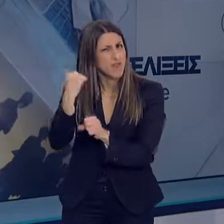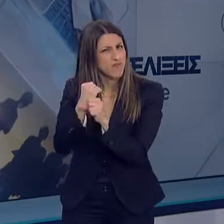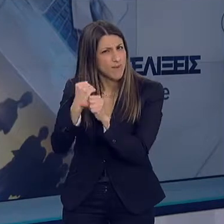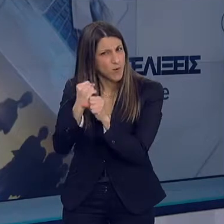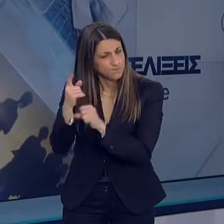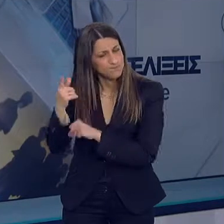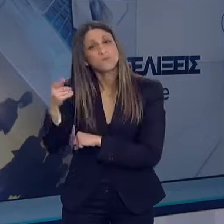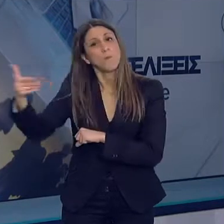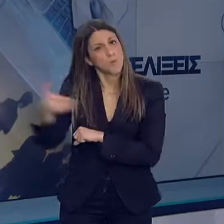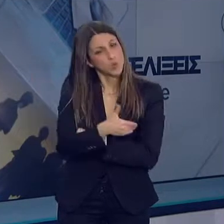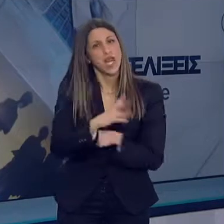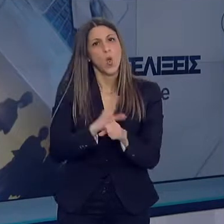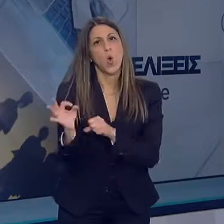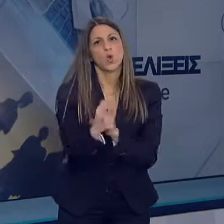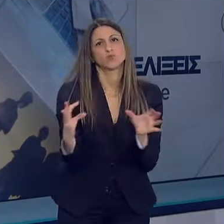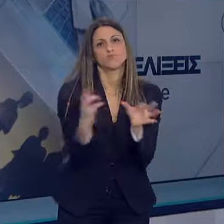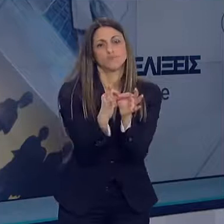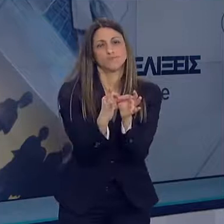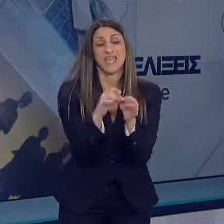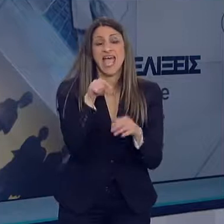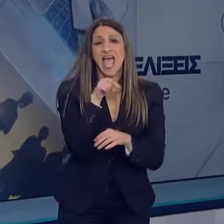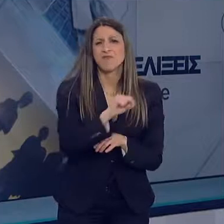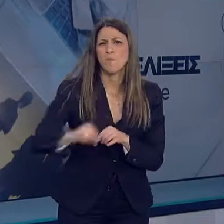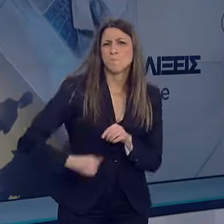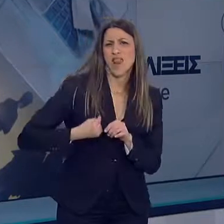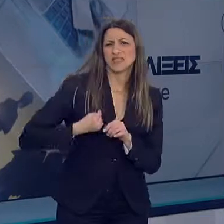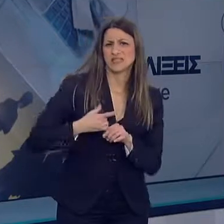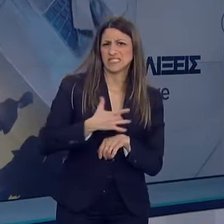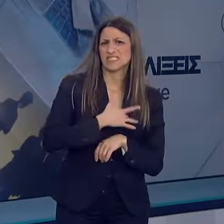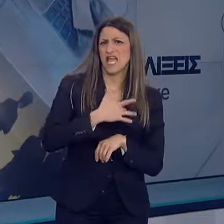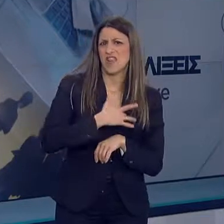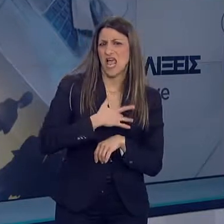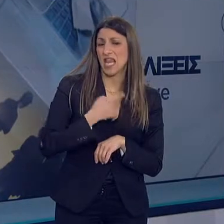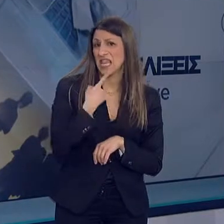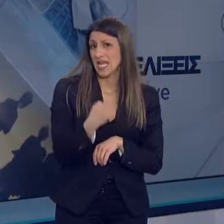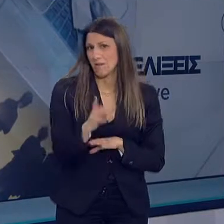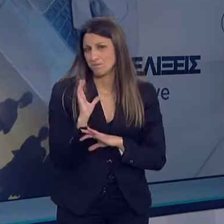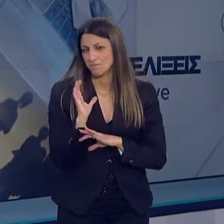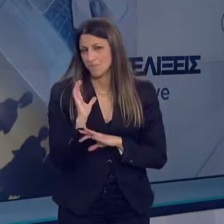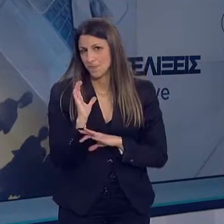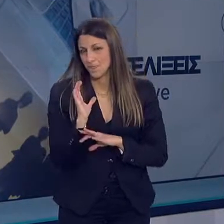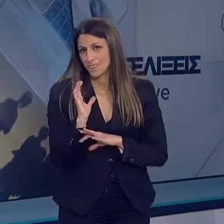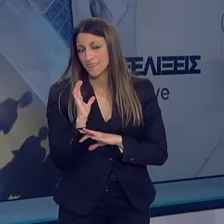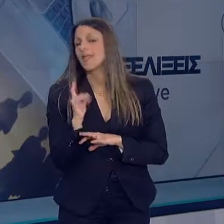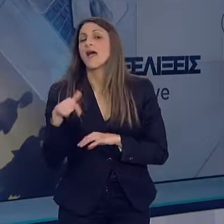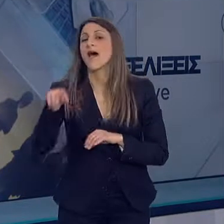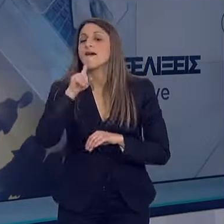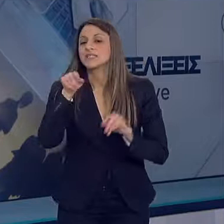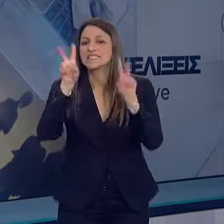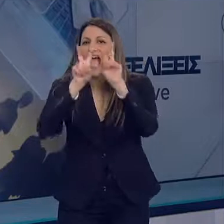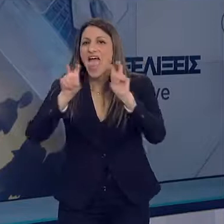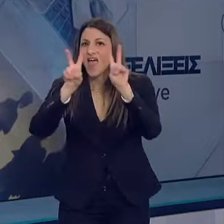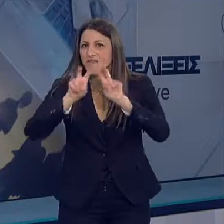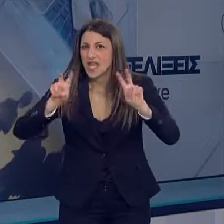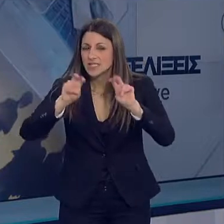η χρήση του σχετίστηκε με κάποιες ανεπιθύμητες ενέργειες όσον αφορά το καρδιογράφημα, αλλά θα σας πω εδώ ότι στις μελέτες αυτές δόθηκε σε